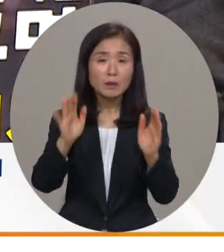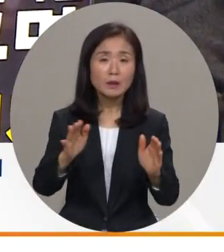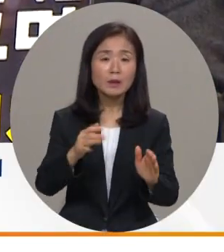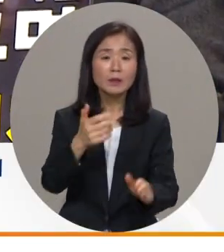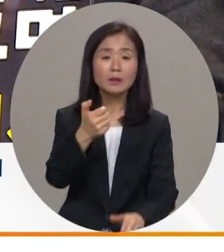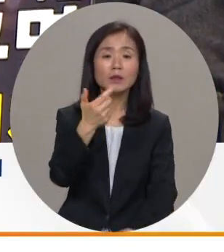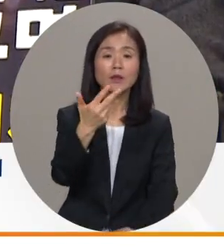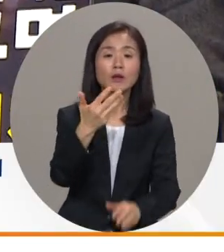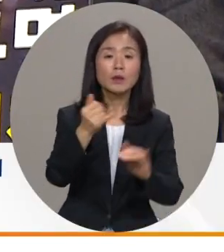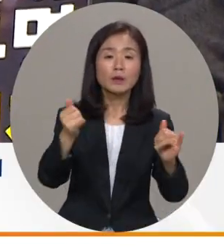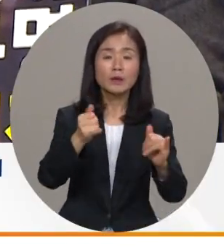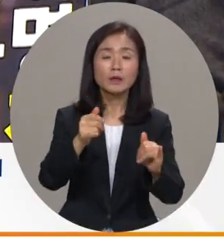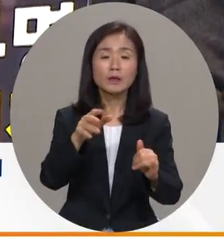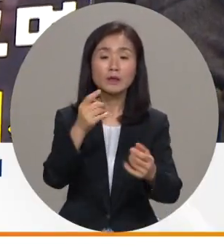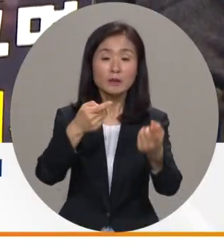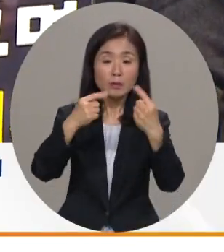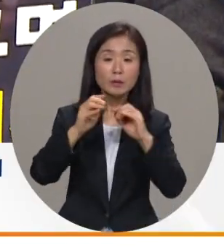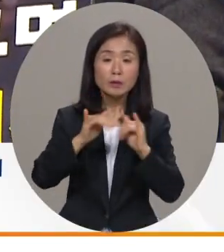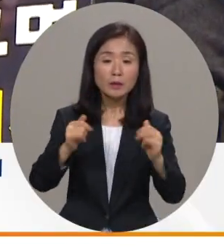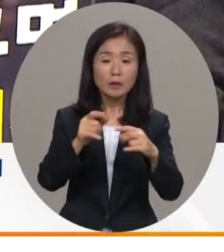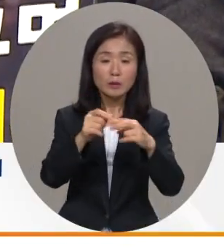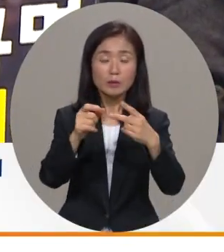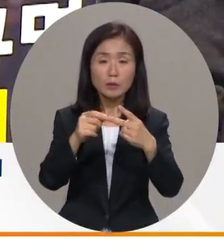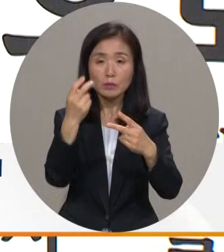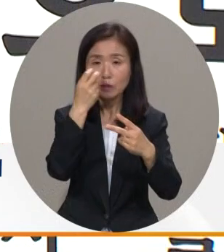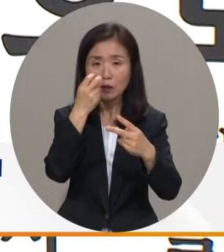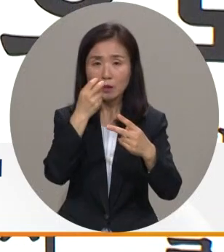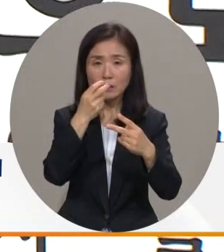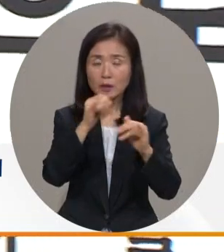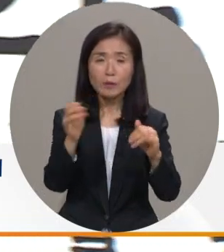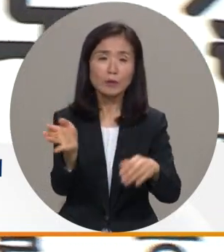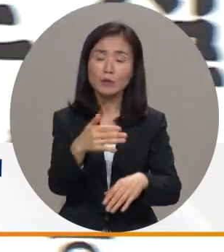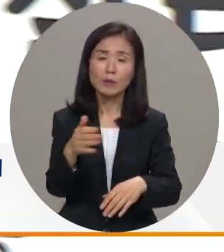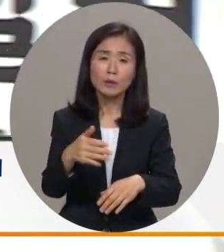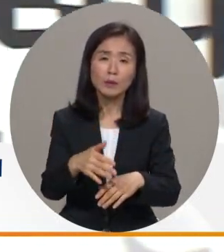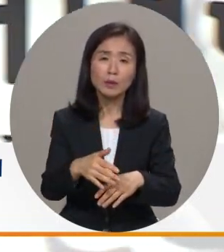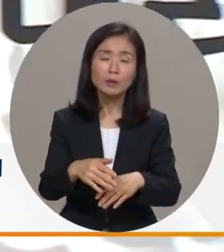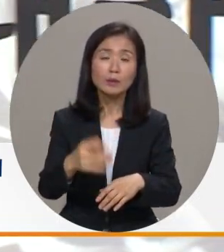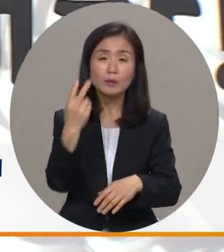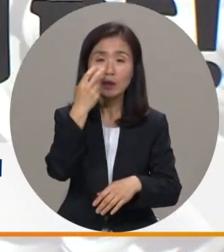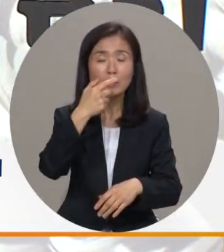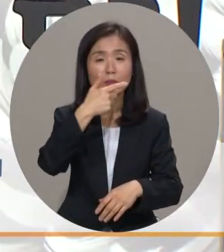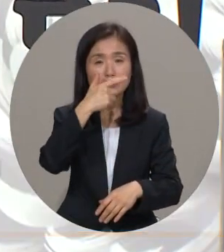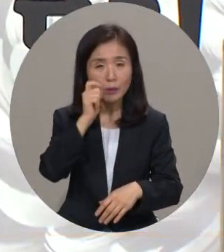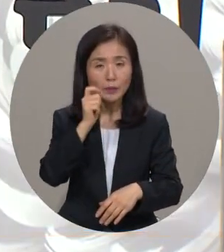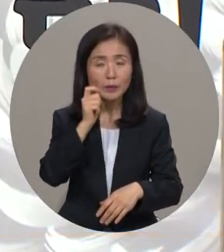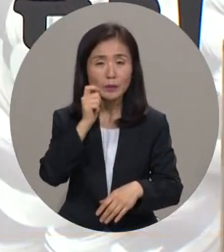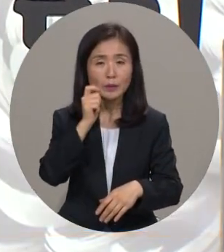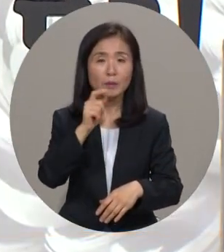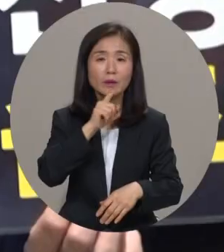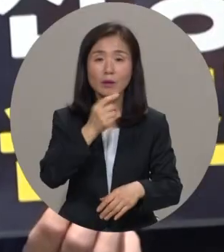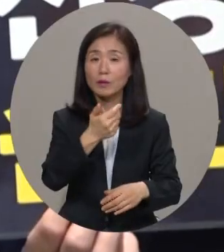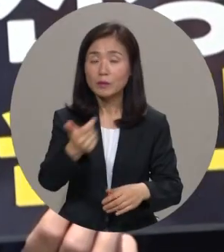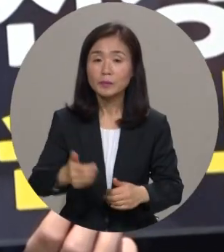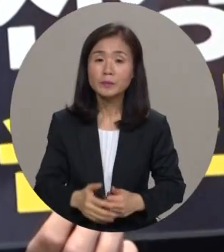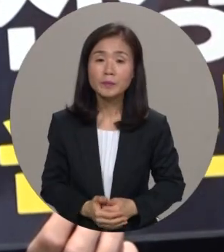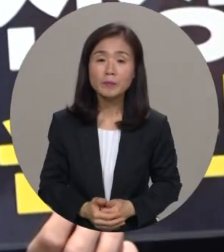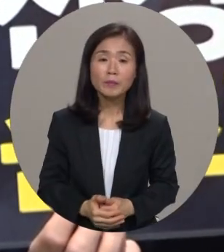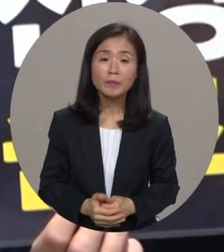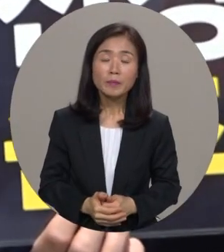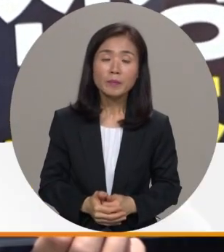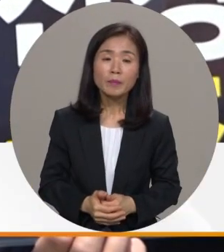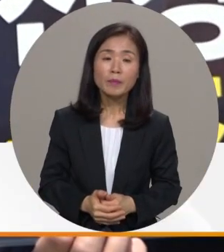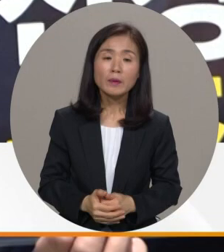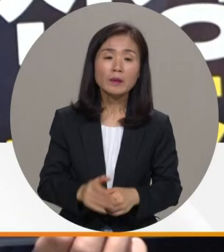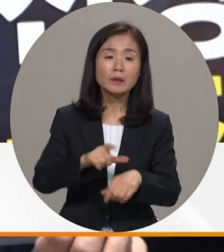68명의 참고인 중 두 차례 이상 조사를 받은 이가 없는 등 수사가 미흡했다는 목소리가 높습니다. 그렇게